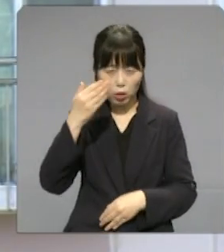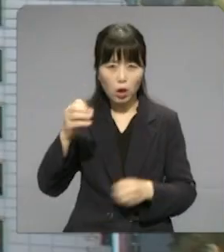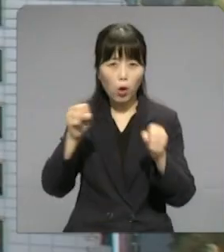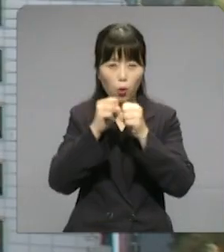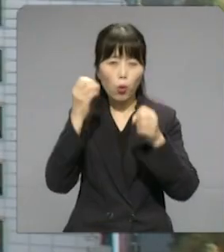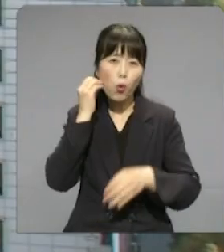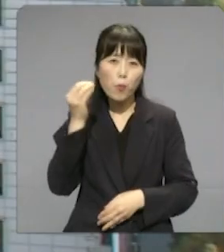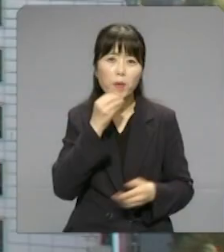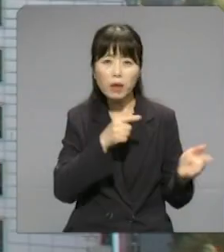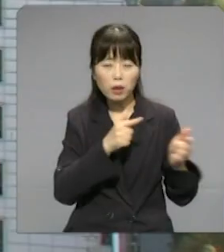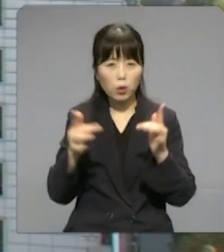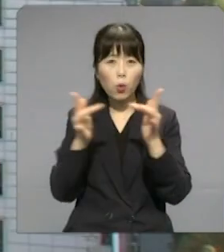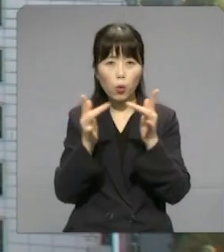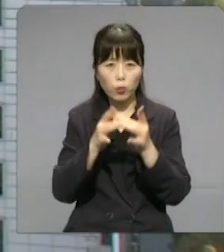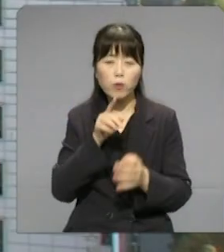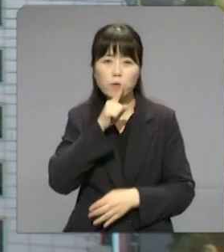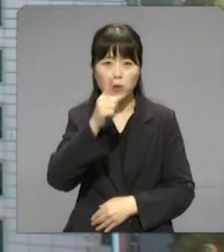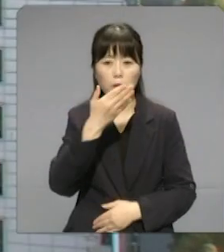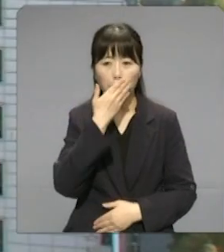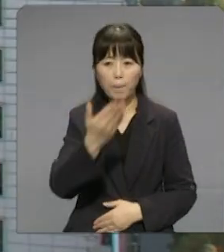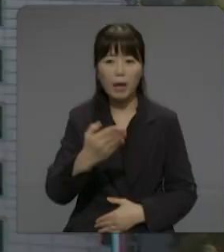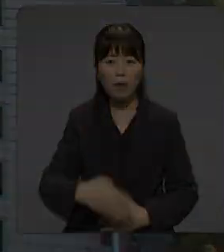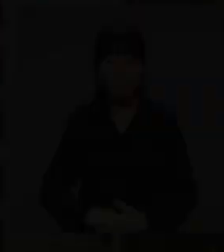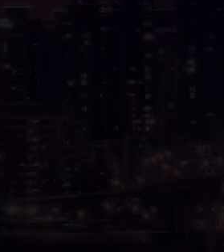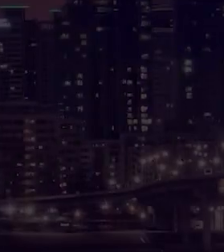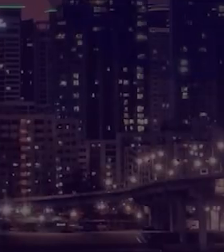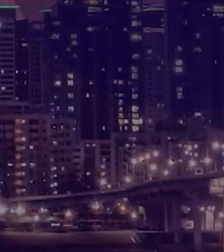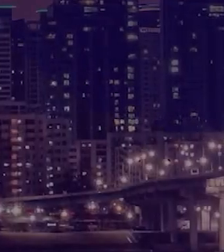홈페이지에서 온라인으로 신청하면